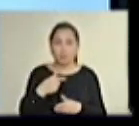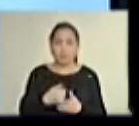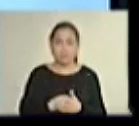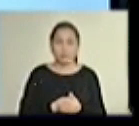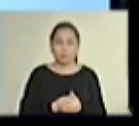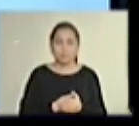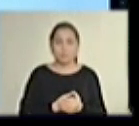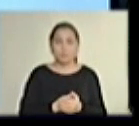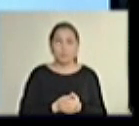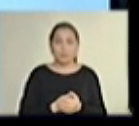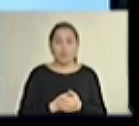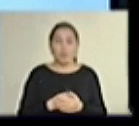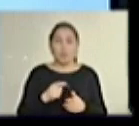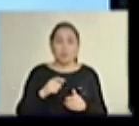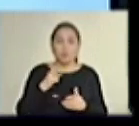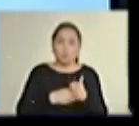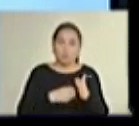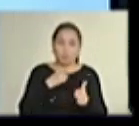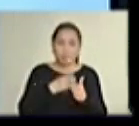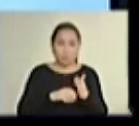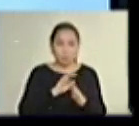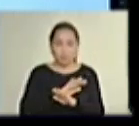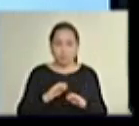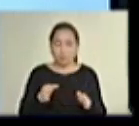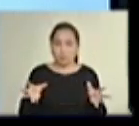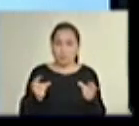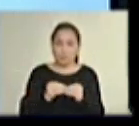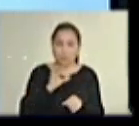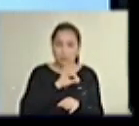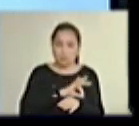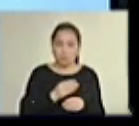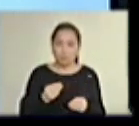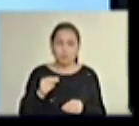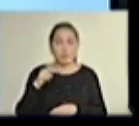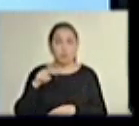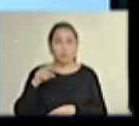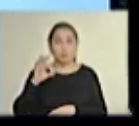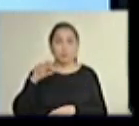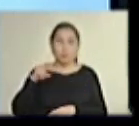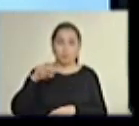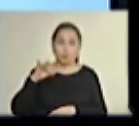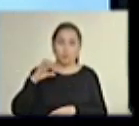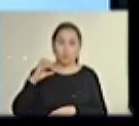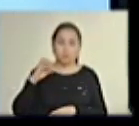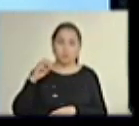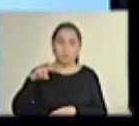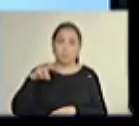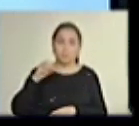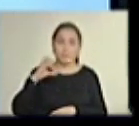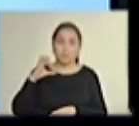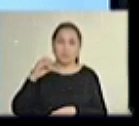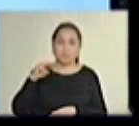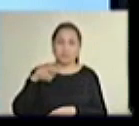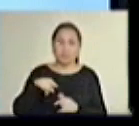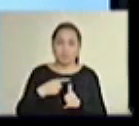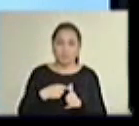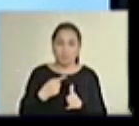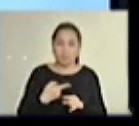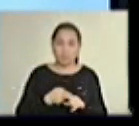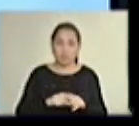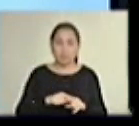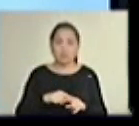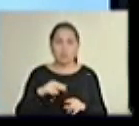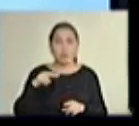va ko'chmas bloklar birgalikda ishlatilsa, uni qanday deb atashar ekan? To'g'ri, polis pas deb ataladi. Va